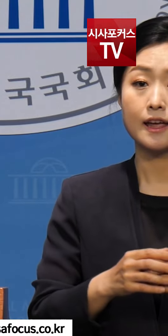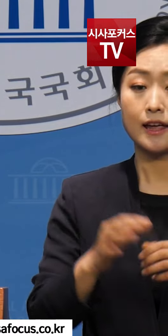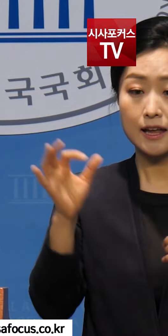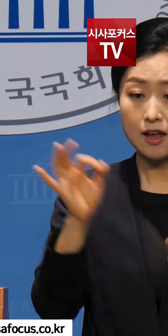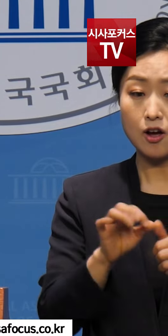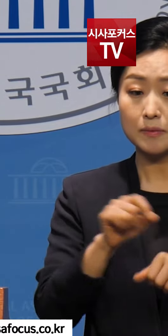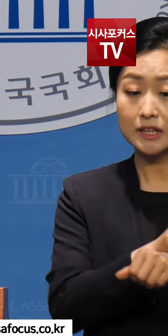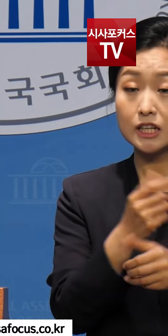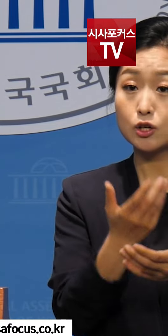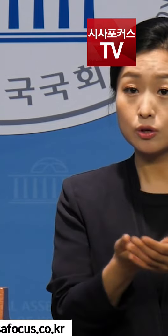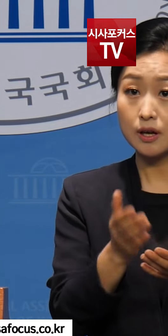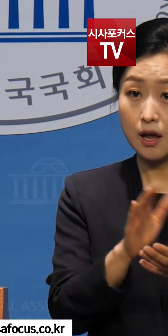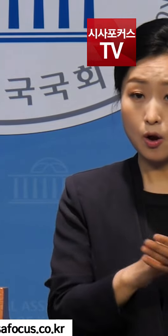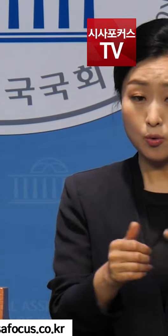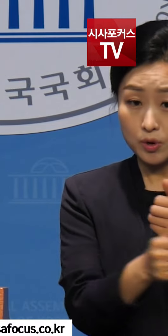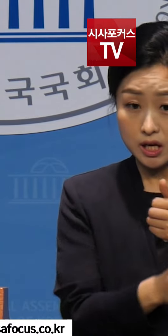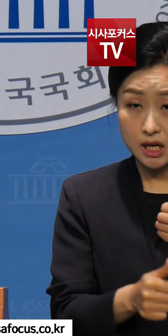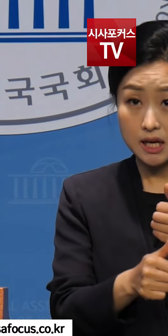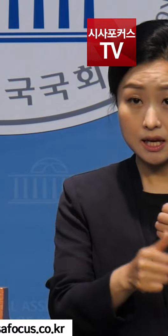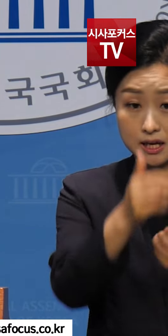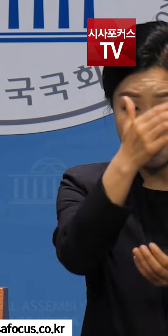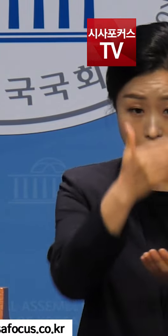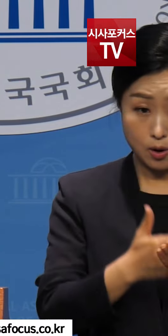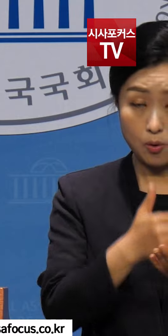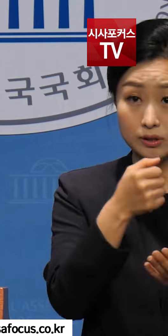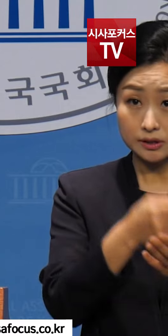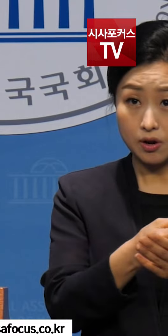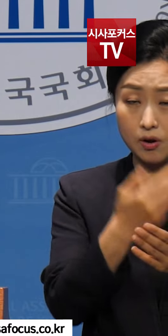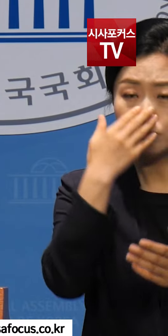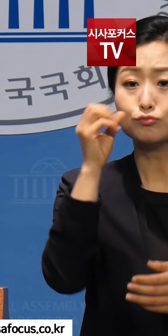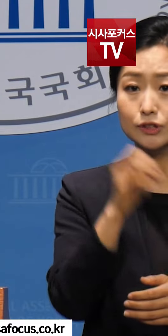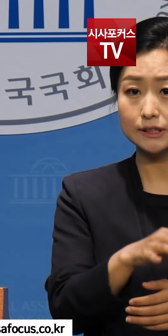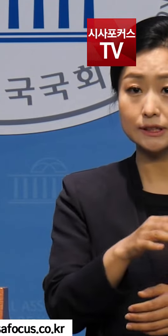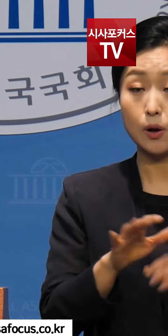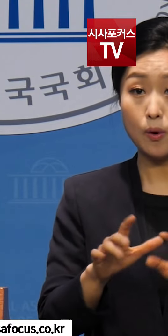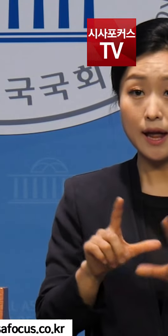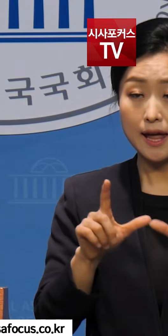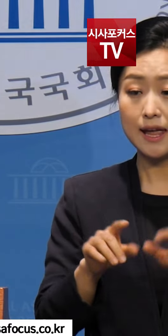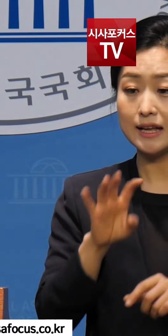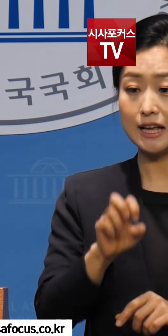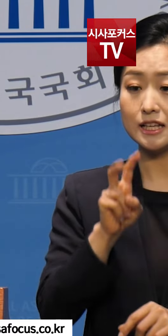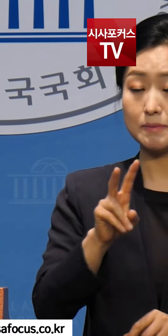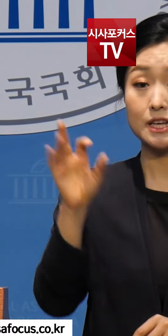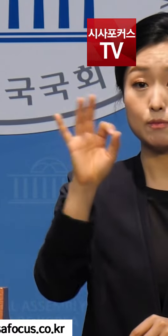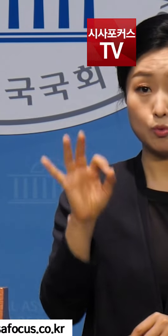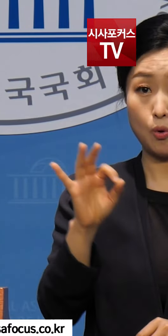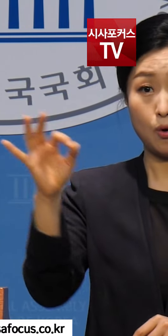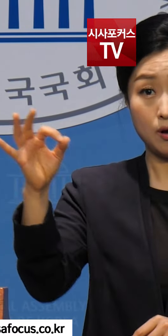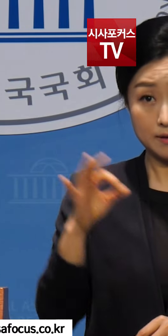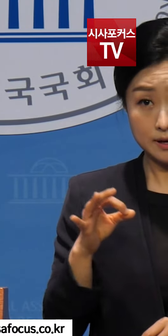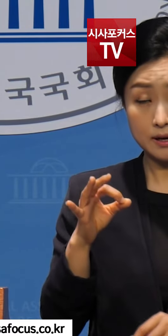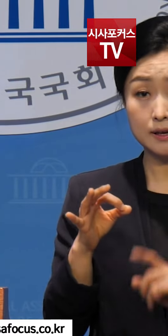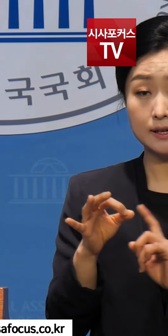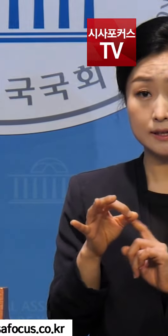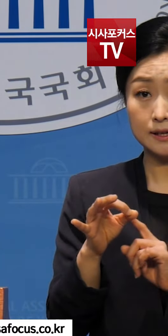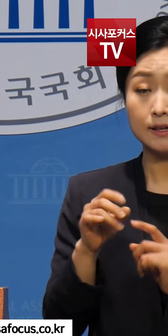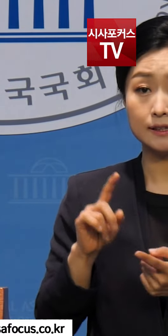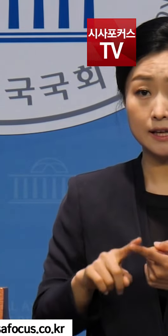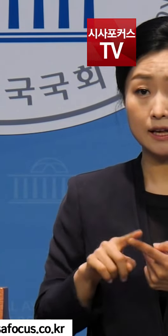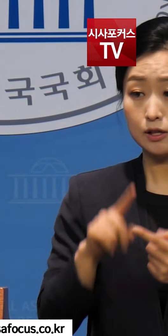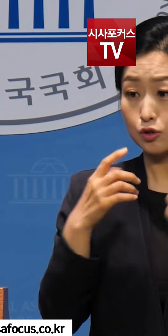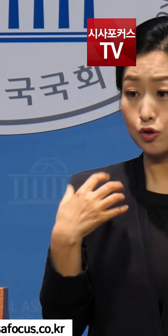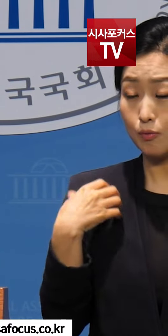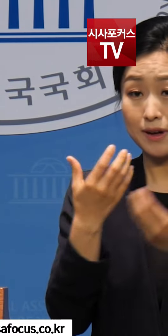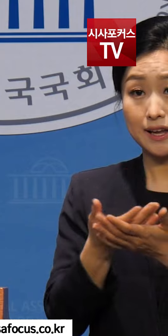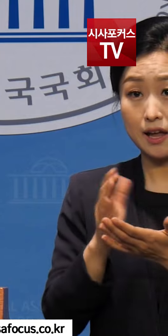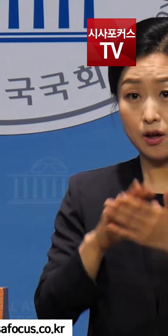결과를 무시하는 것입니다 42% 올해 적용되는 소득 대체로서 정부에 개혁하는